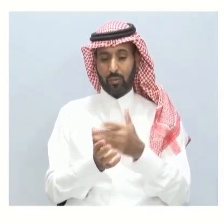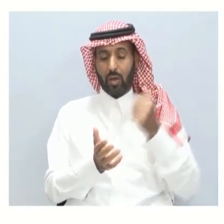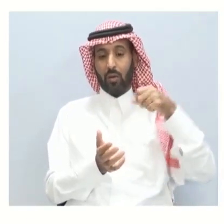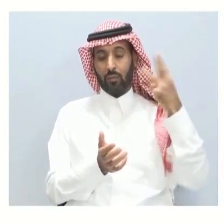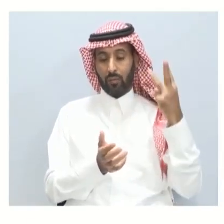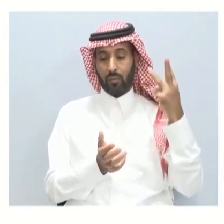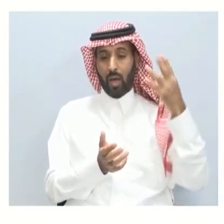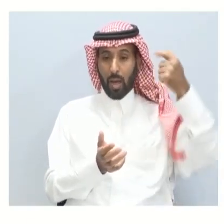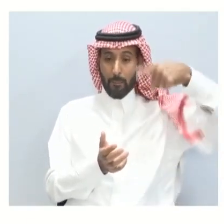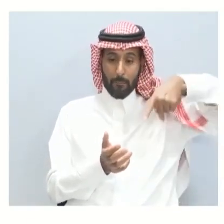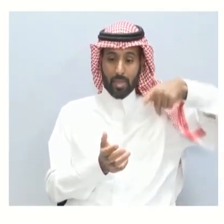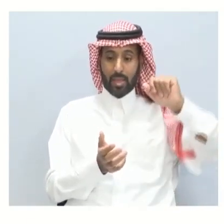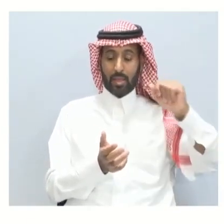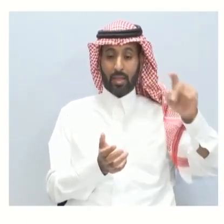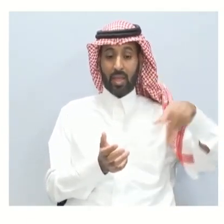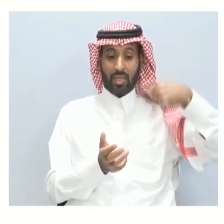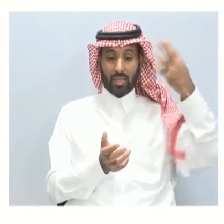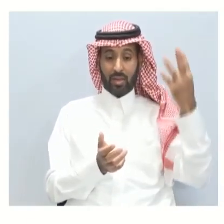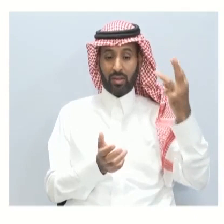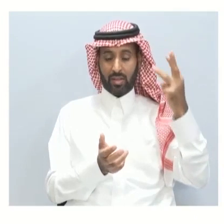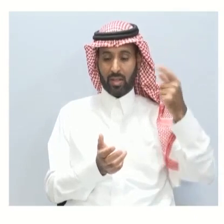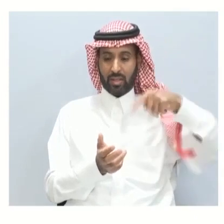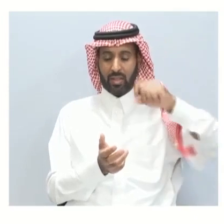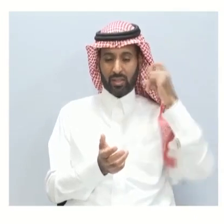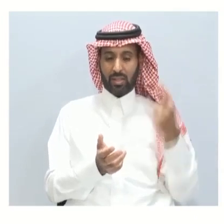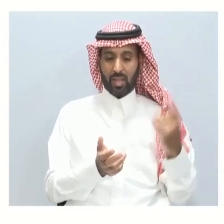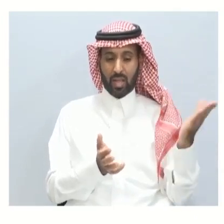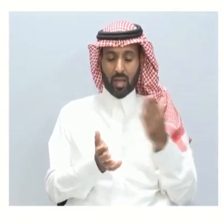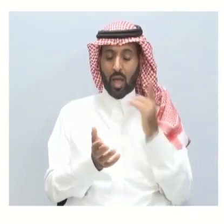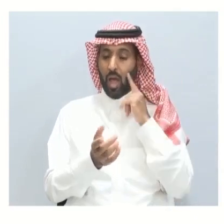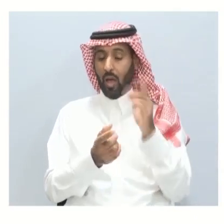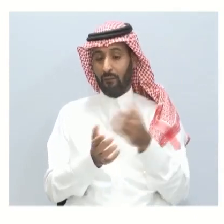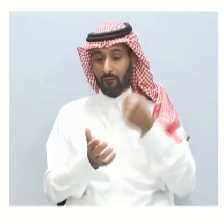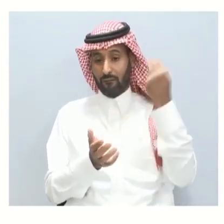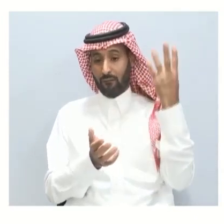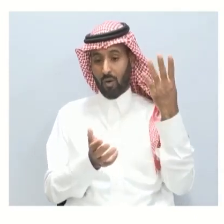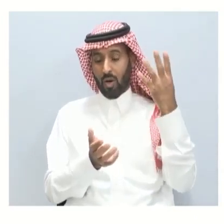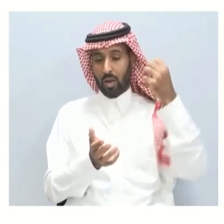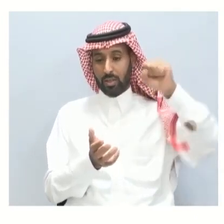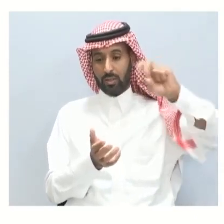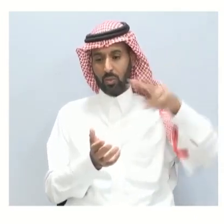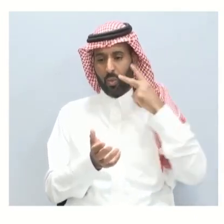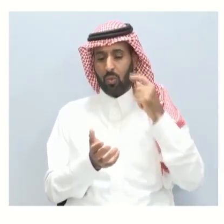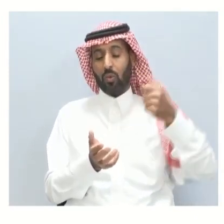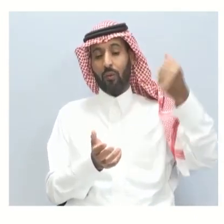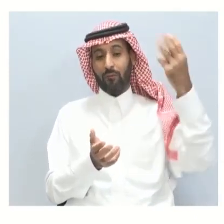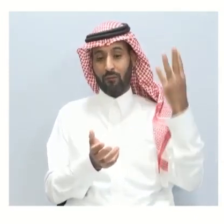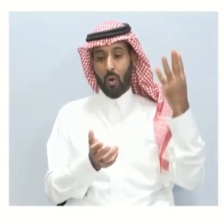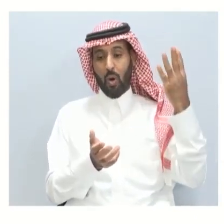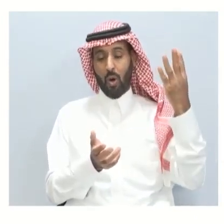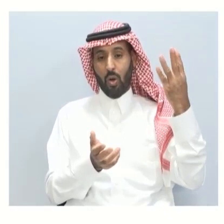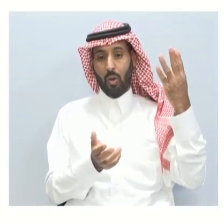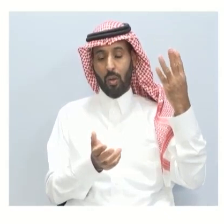كاننا سنلغي 3d 10 اذا يتبقى لدي فور اس تو فور بي 5 4